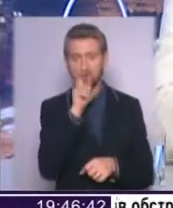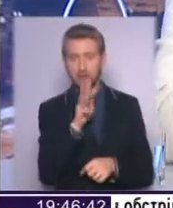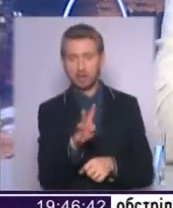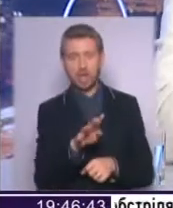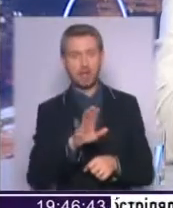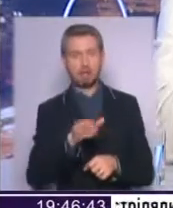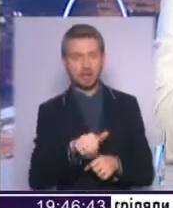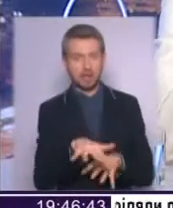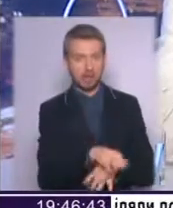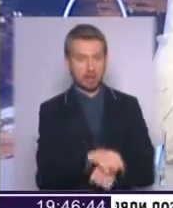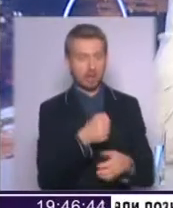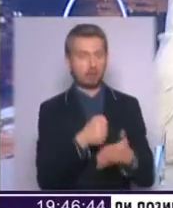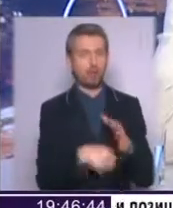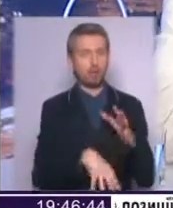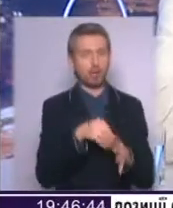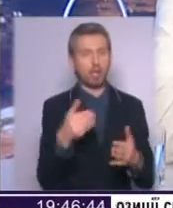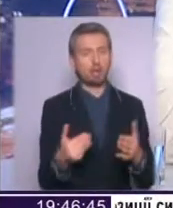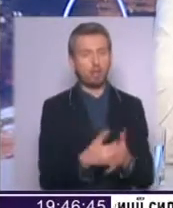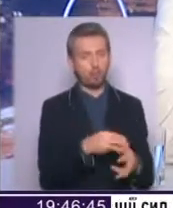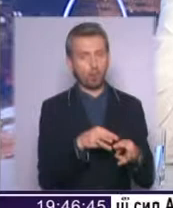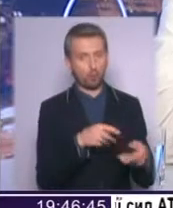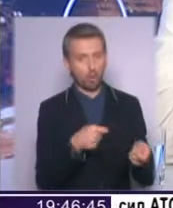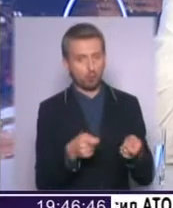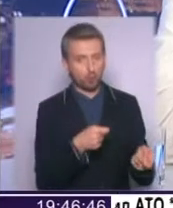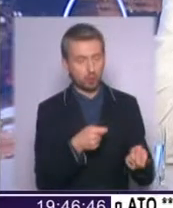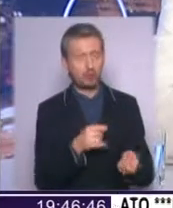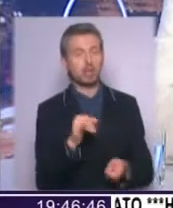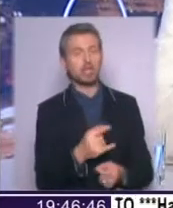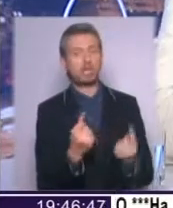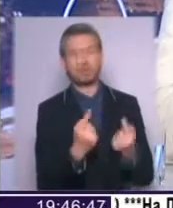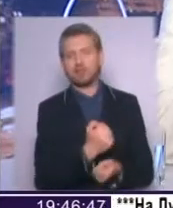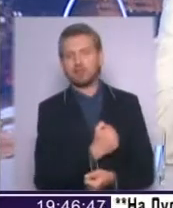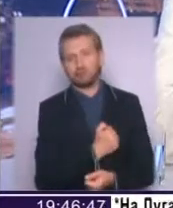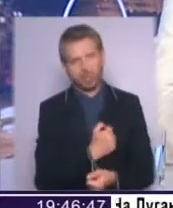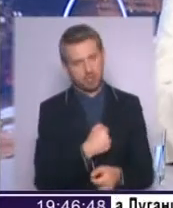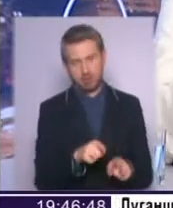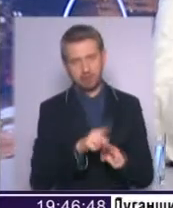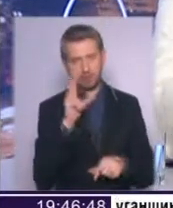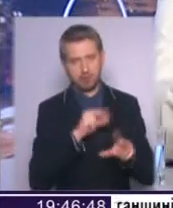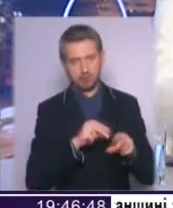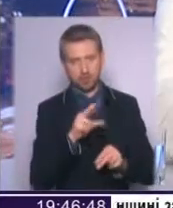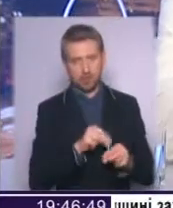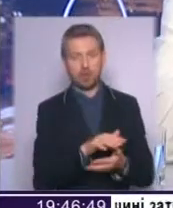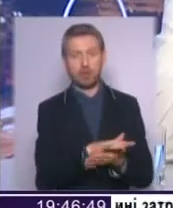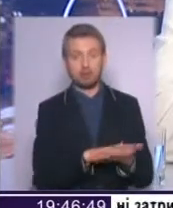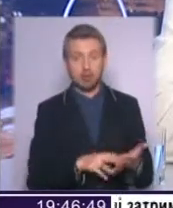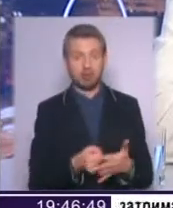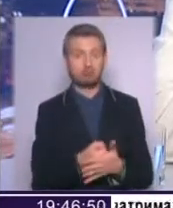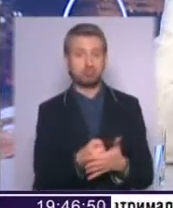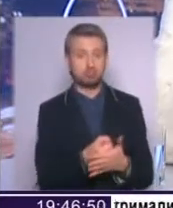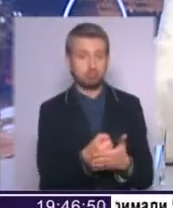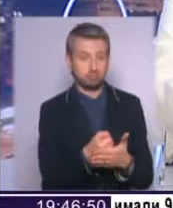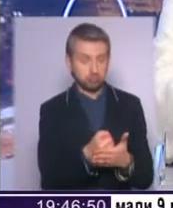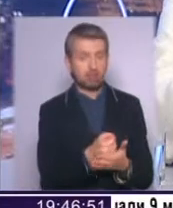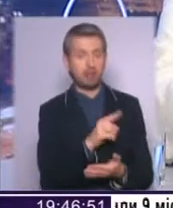обрання нового уряду. І, на превеликий жаль, я так вважаю, далі проголосували за ту саму політичну силу